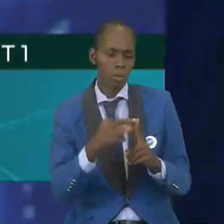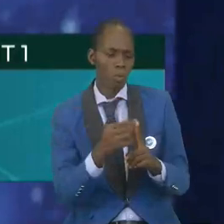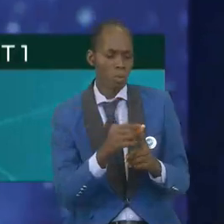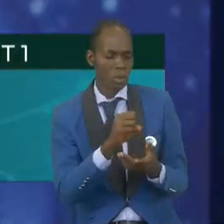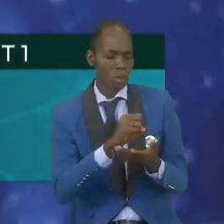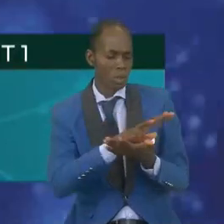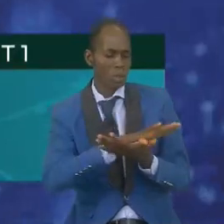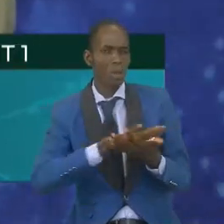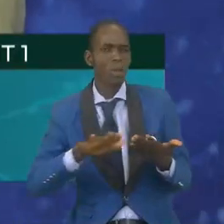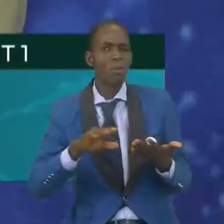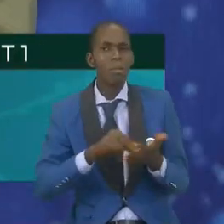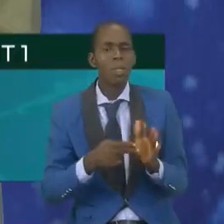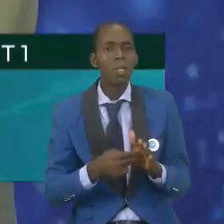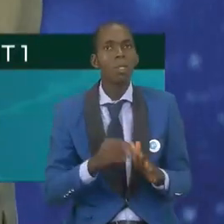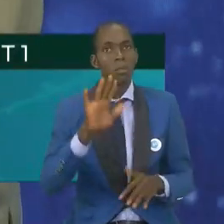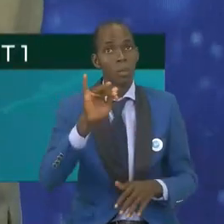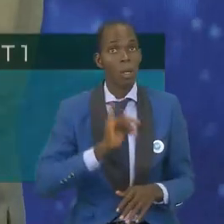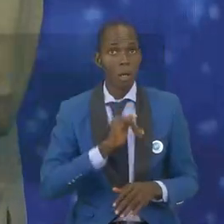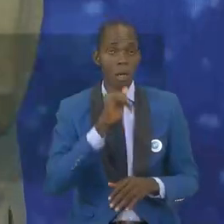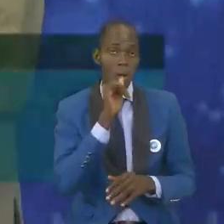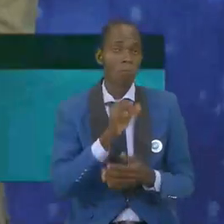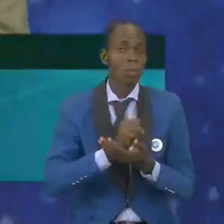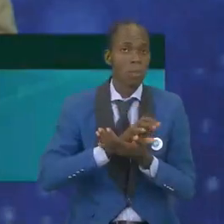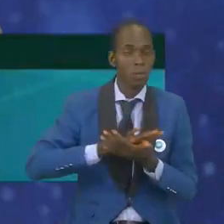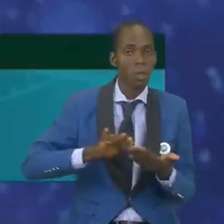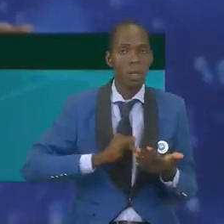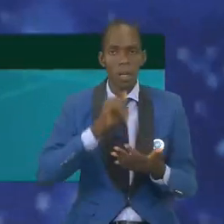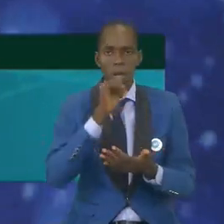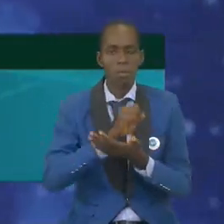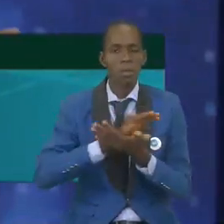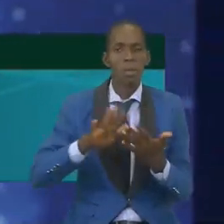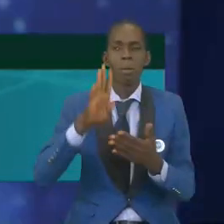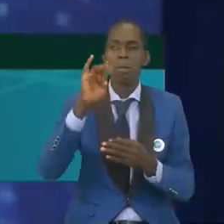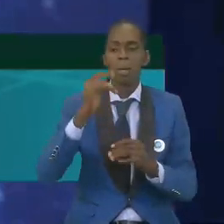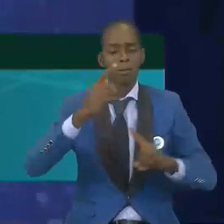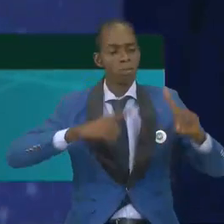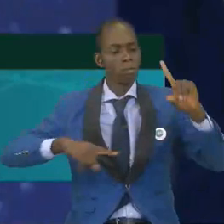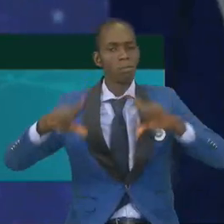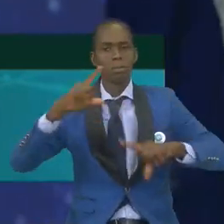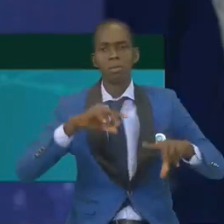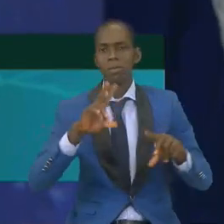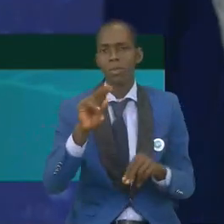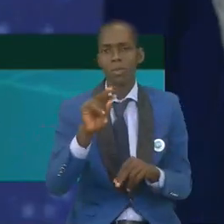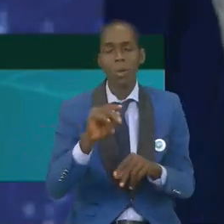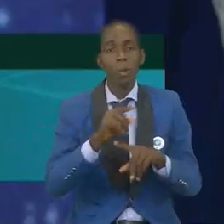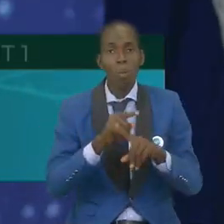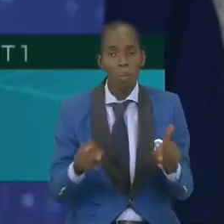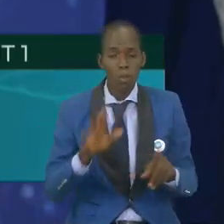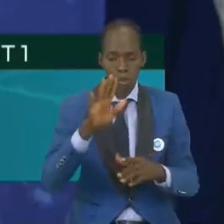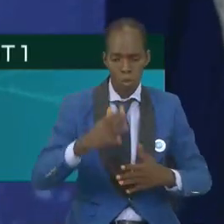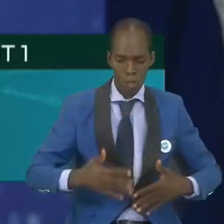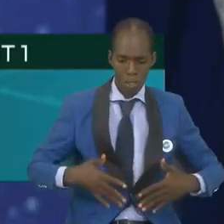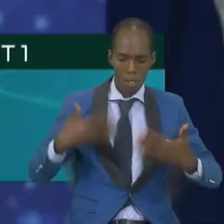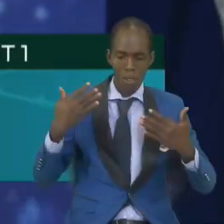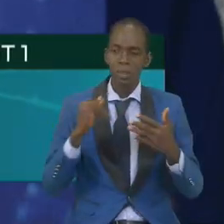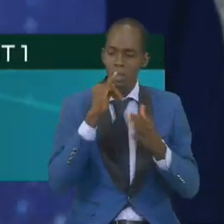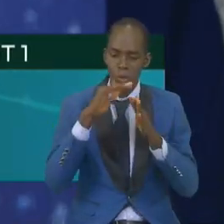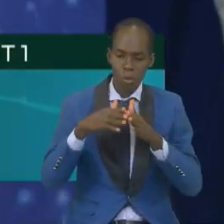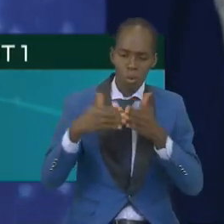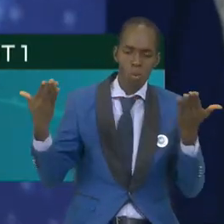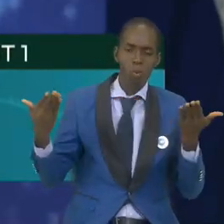sanctifié. La sainteté transparente du Daniel sanctifié. Quand on dit quelqu'un est sanctifié, c'est que j'étais sanctifié, ce n'est pas ça. Mais